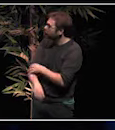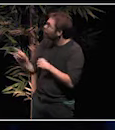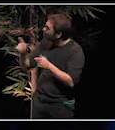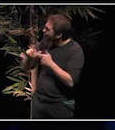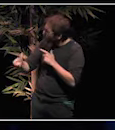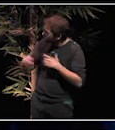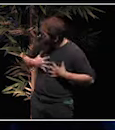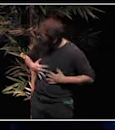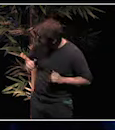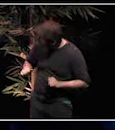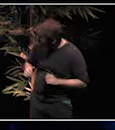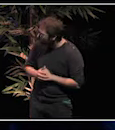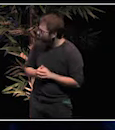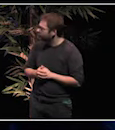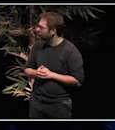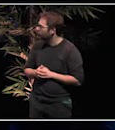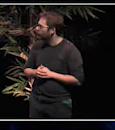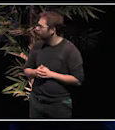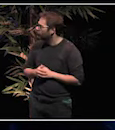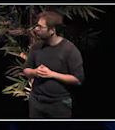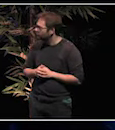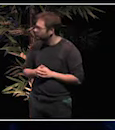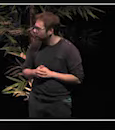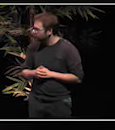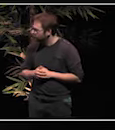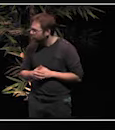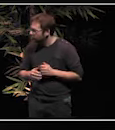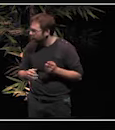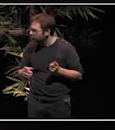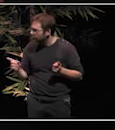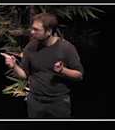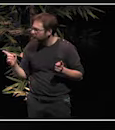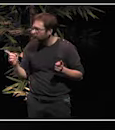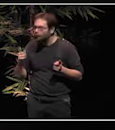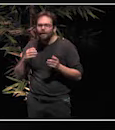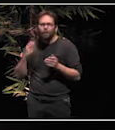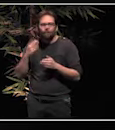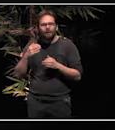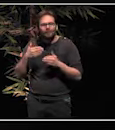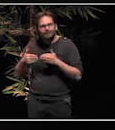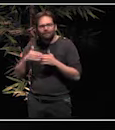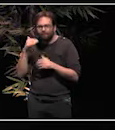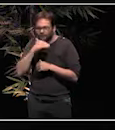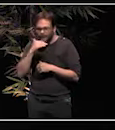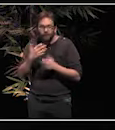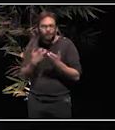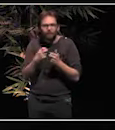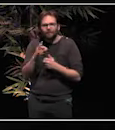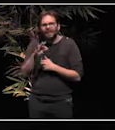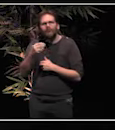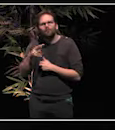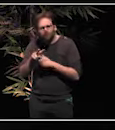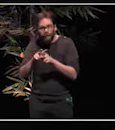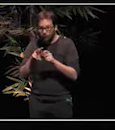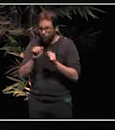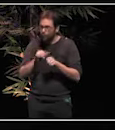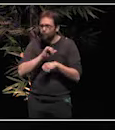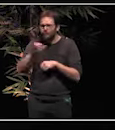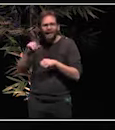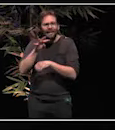Alors, oui, en fait, nous, moi, je l'ai fait à une certaine vitesse. Et il faut savoir que l'UTMB, on peut le faire jusqu'à 46